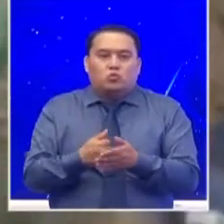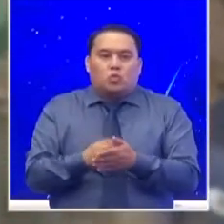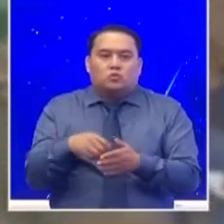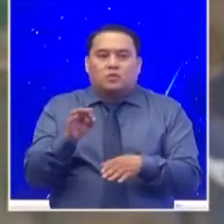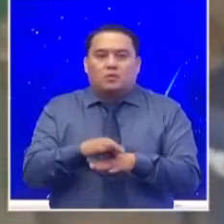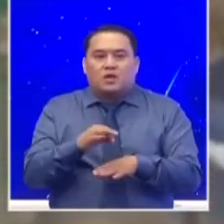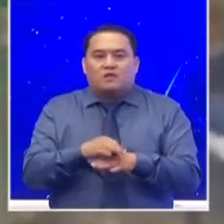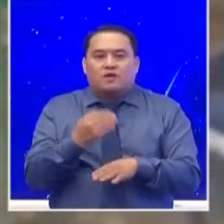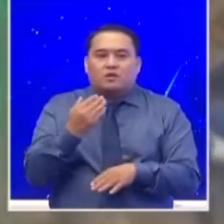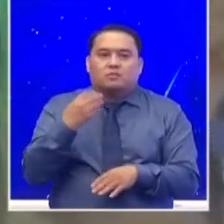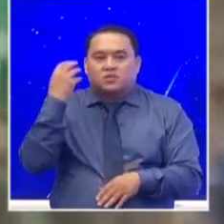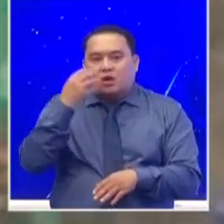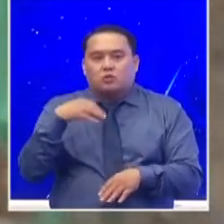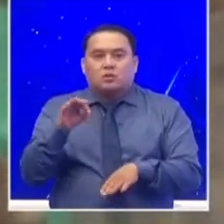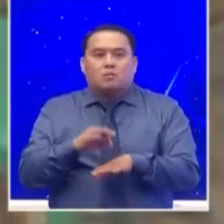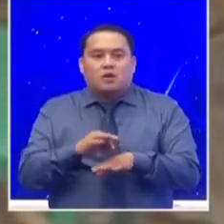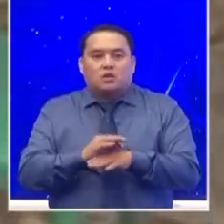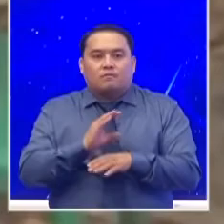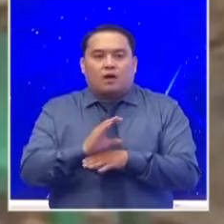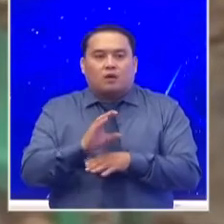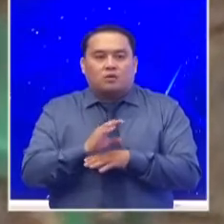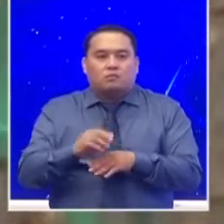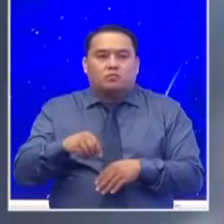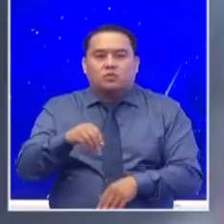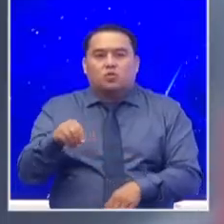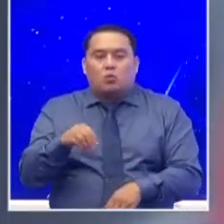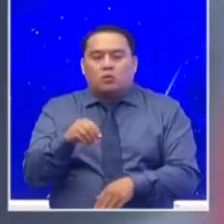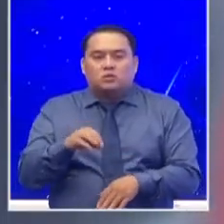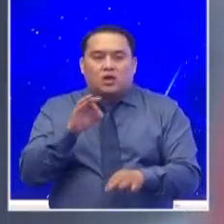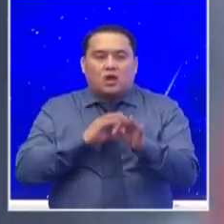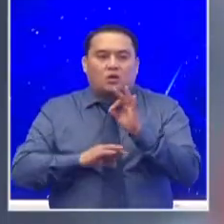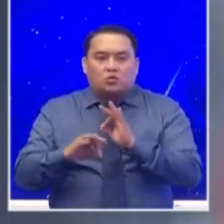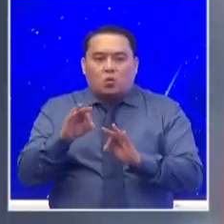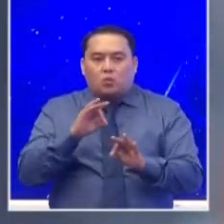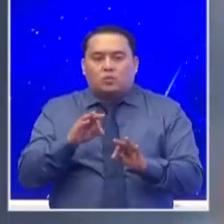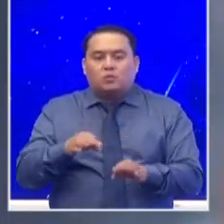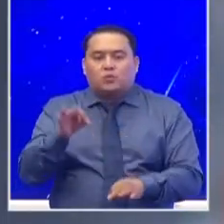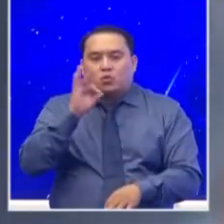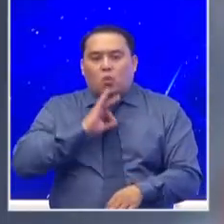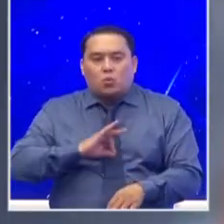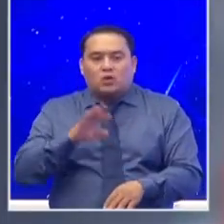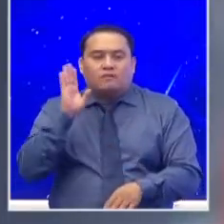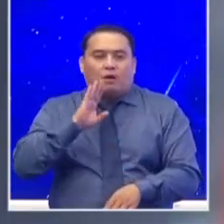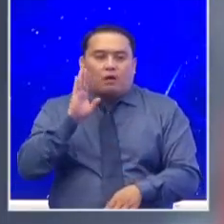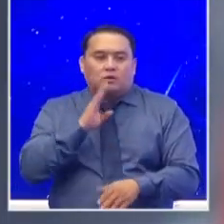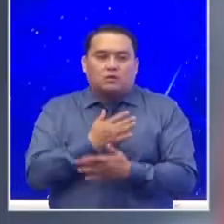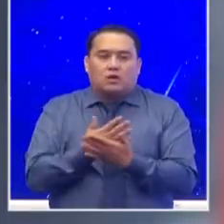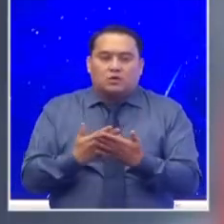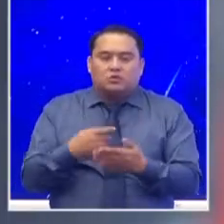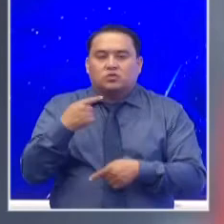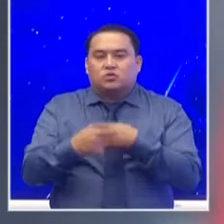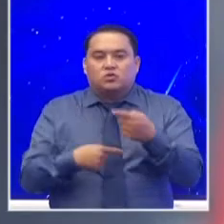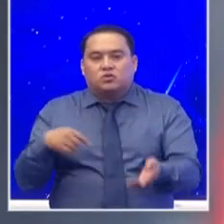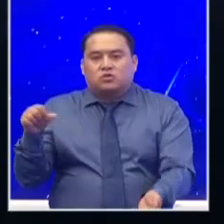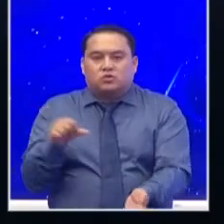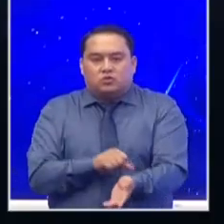и суицида. Психотропный препарат выпускается в виде порошка и лекарства. Его нюхают и пьют, смешивая в воде или вводят через иглу.